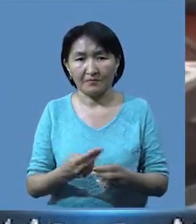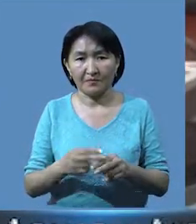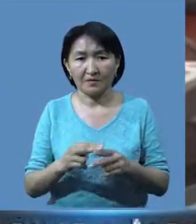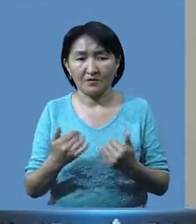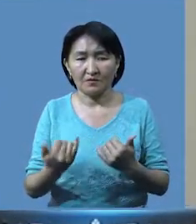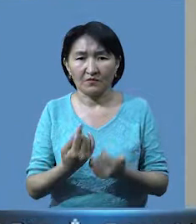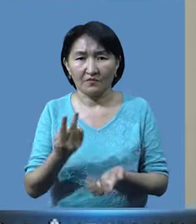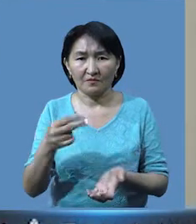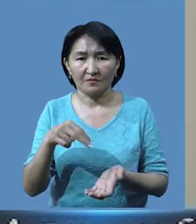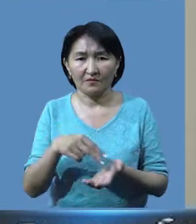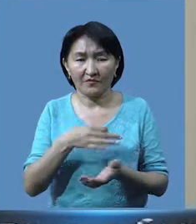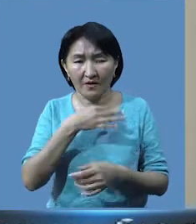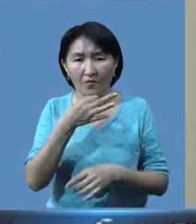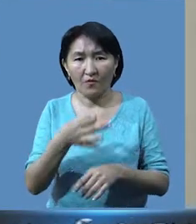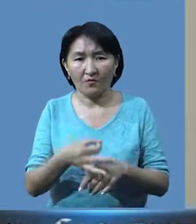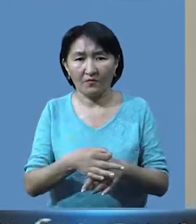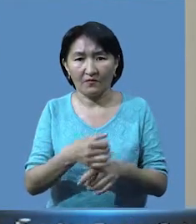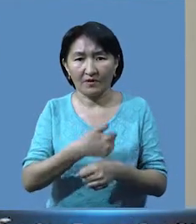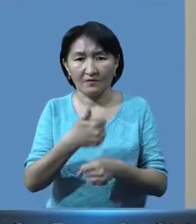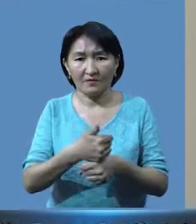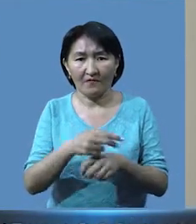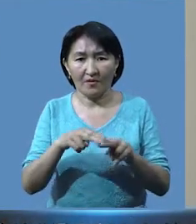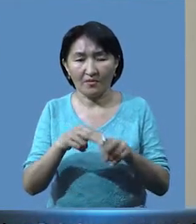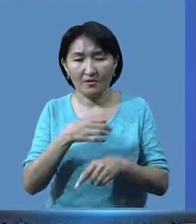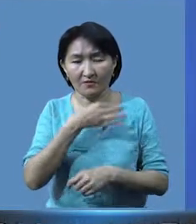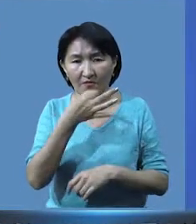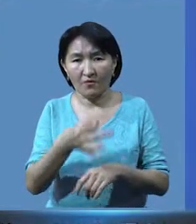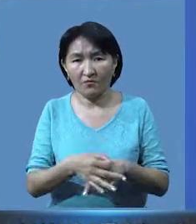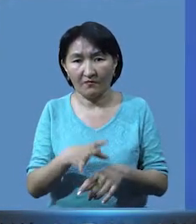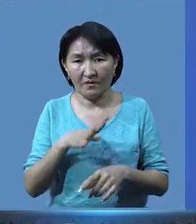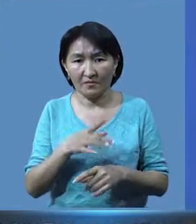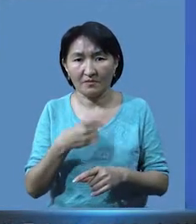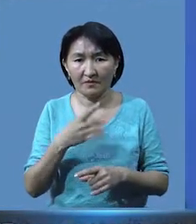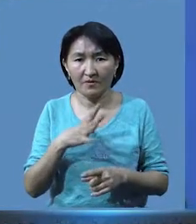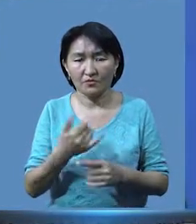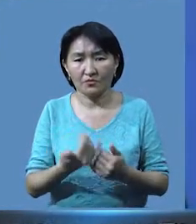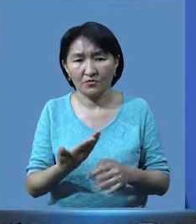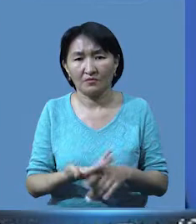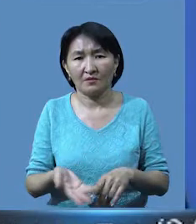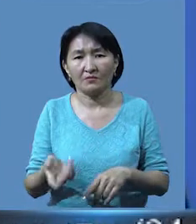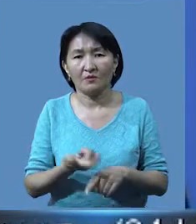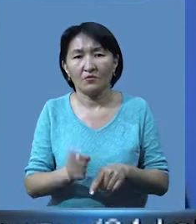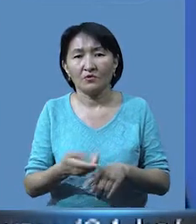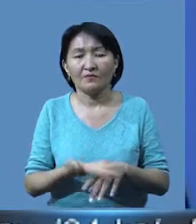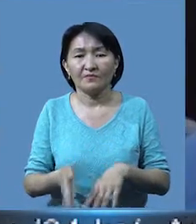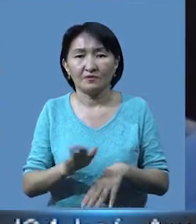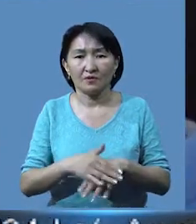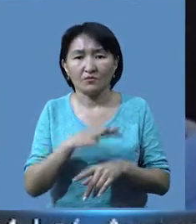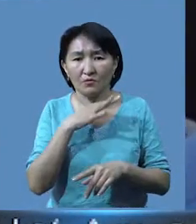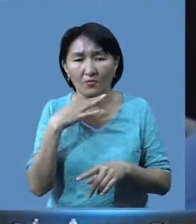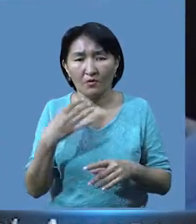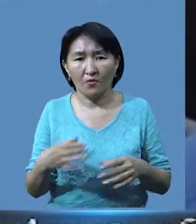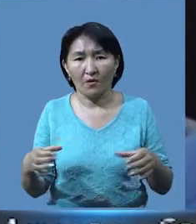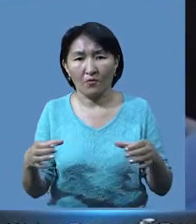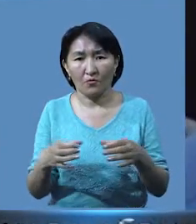ең алдымен полиция қызметінің басшысы баяндады. Өз сөзін күрмеу қиын мәселеден бастаған басшы жасөспірімдер қылмысының көптігін айтады. Айталық,